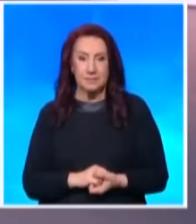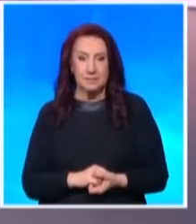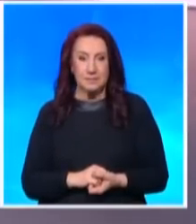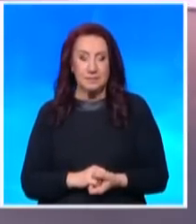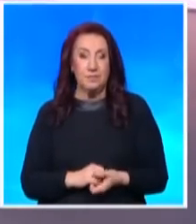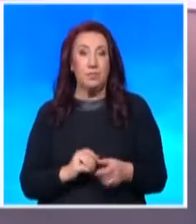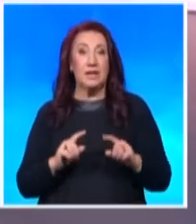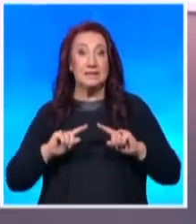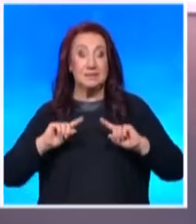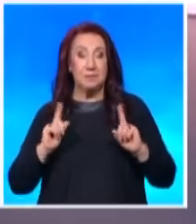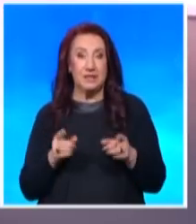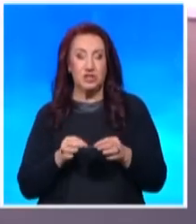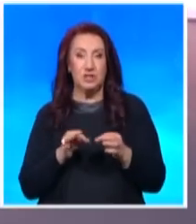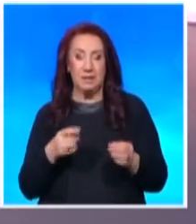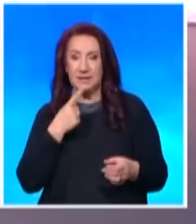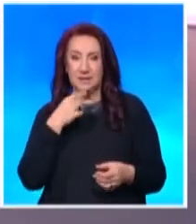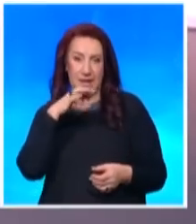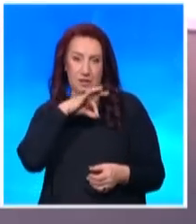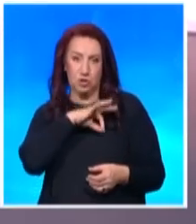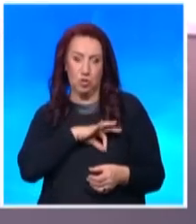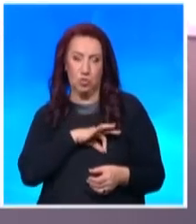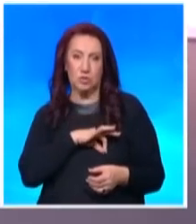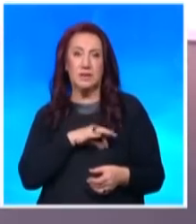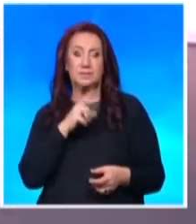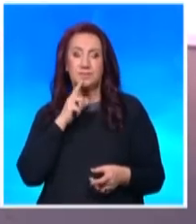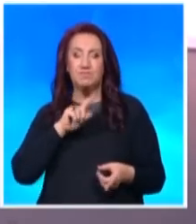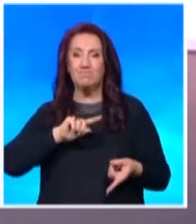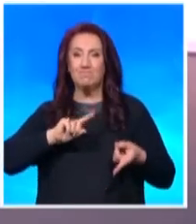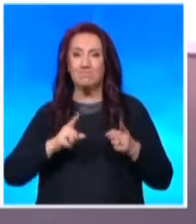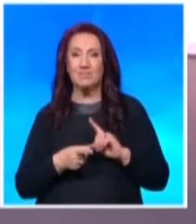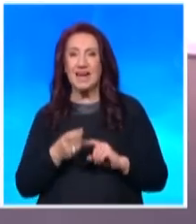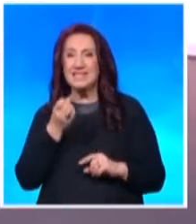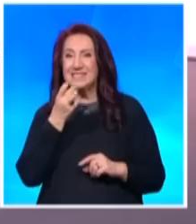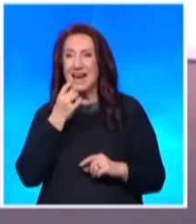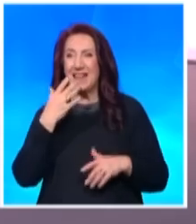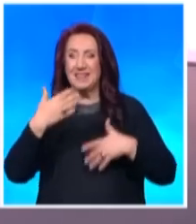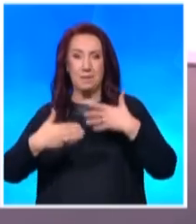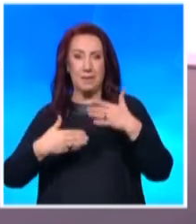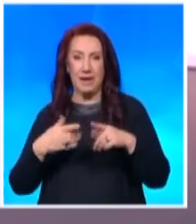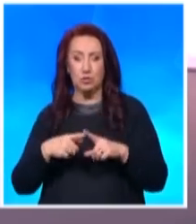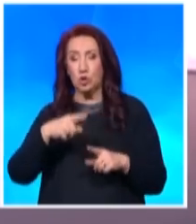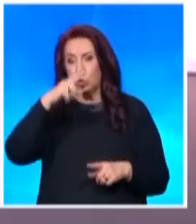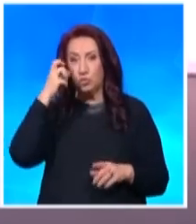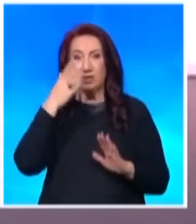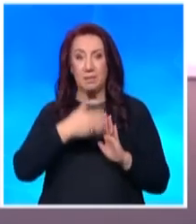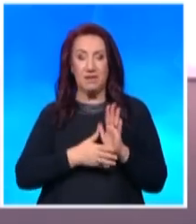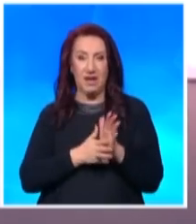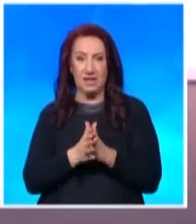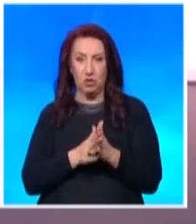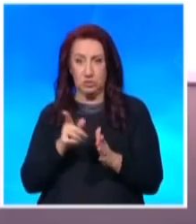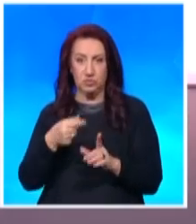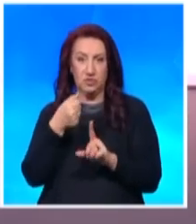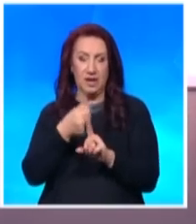за доходите, зеления преход, енергетиката и трудовите права на хората, за това настояват синдикатите и се готвят